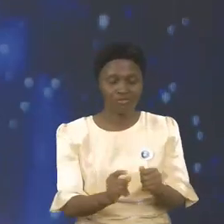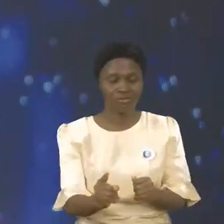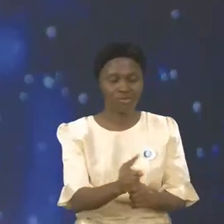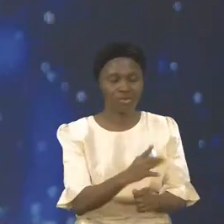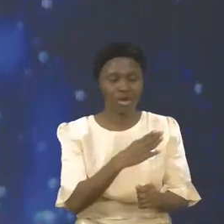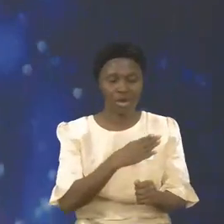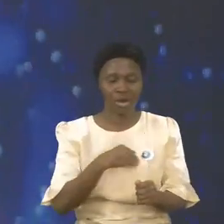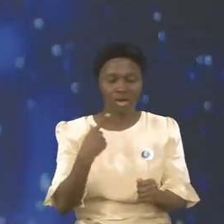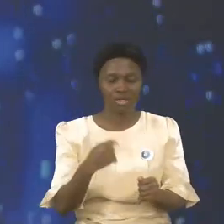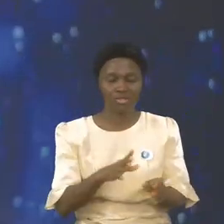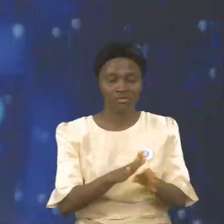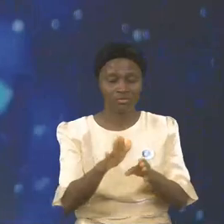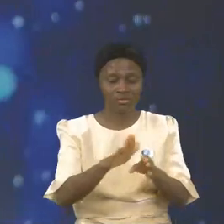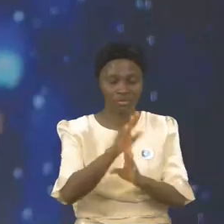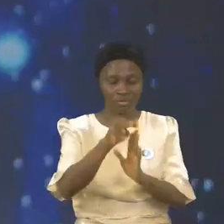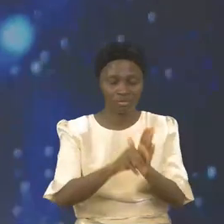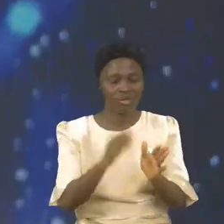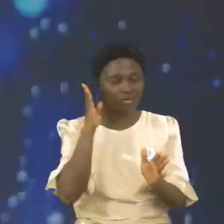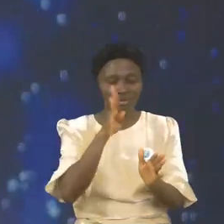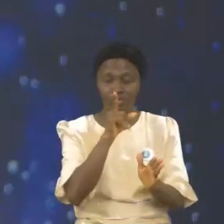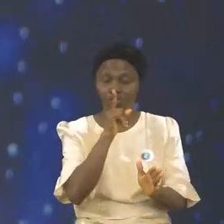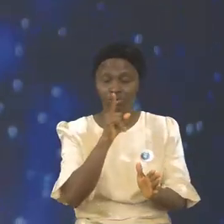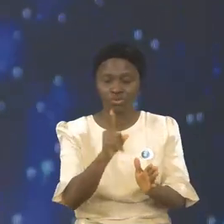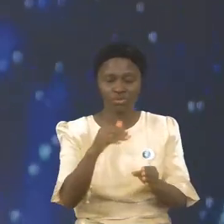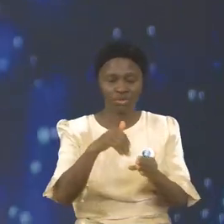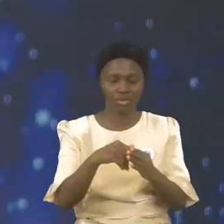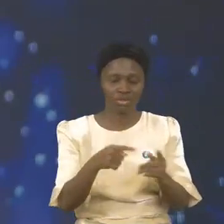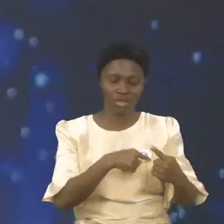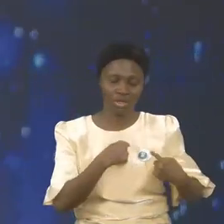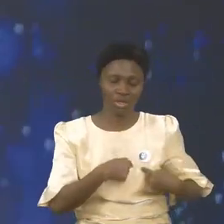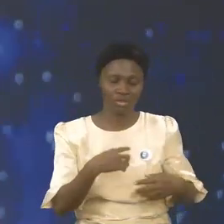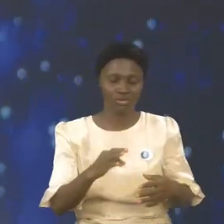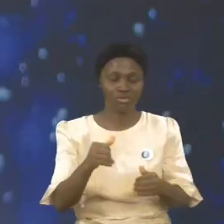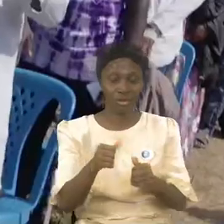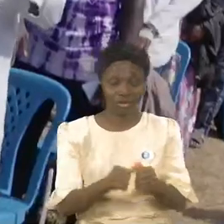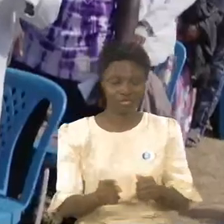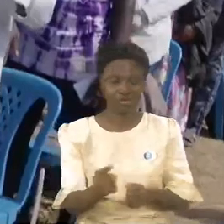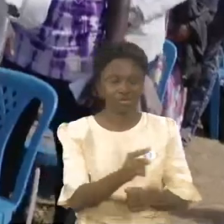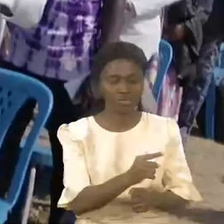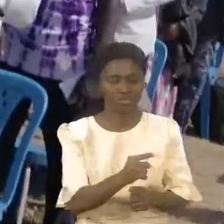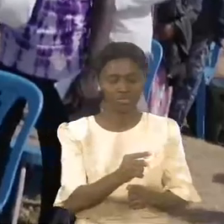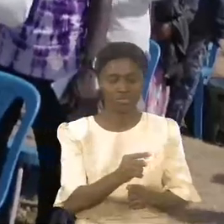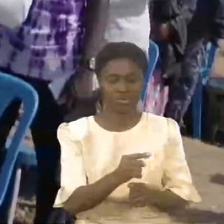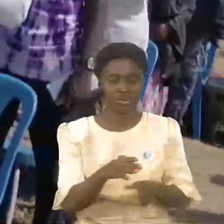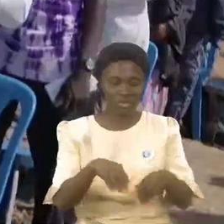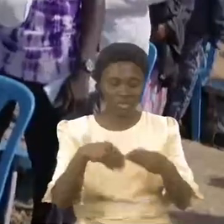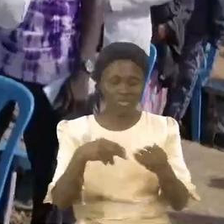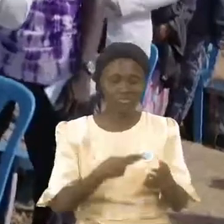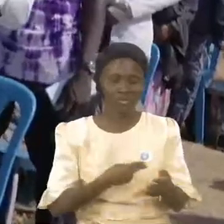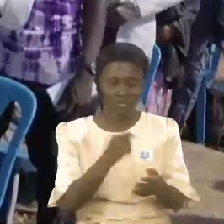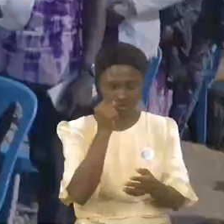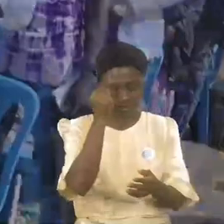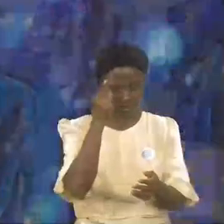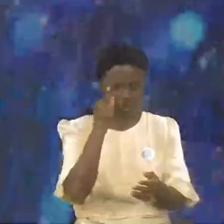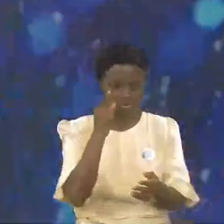nous et que l'accomplissement soit certes et assurer dans le cœur de tout le monde à cause nous